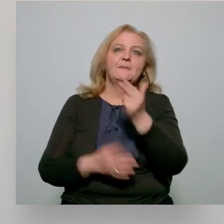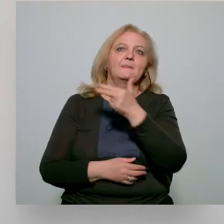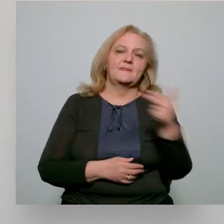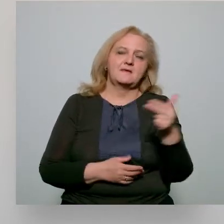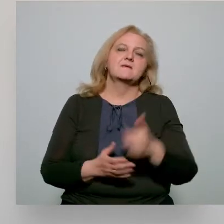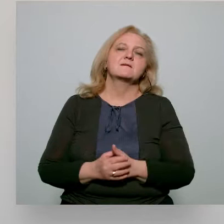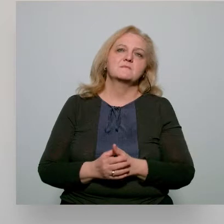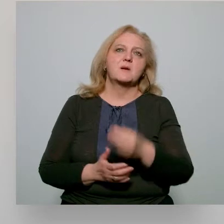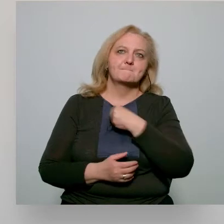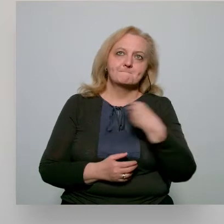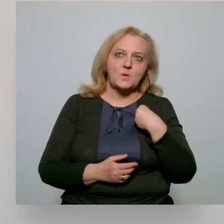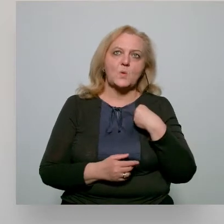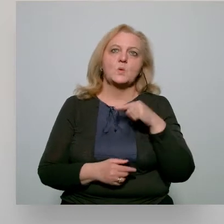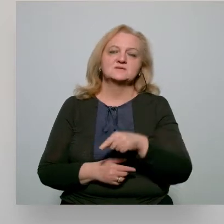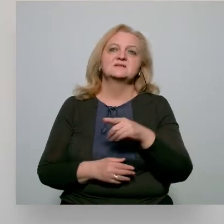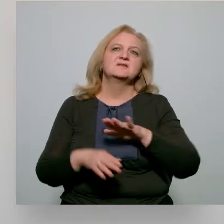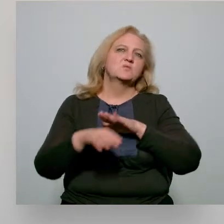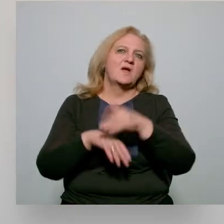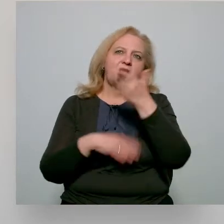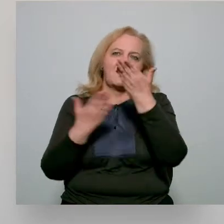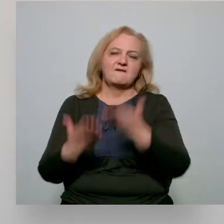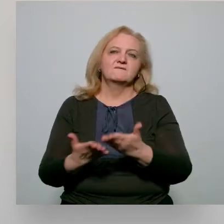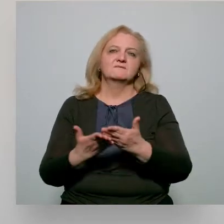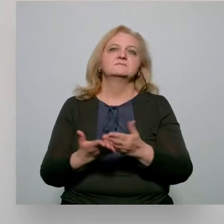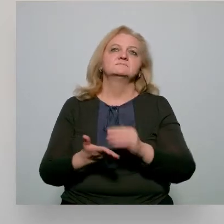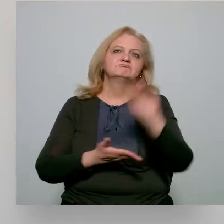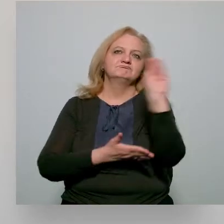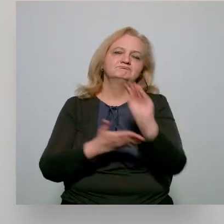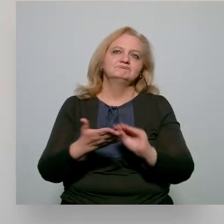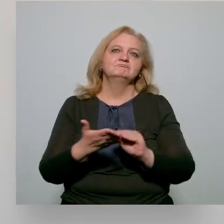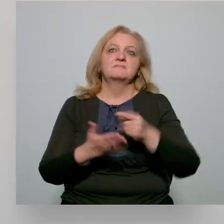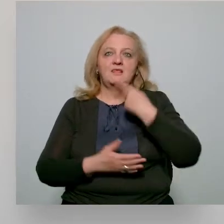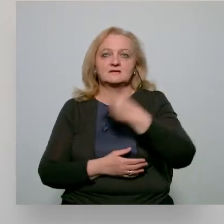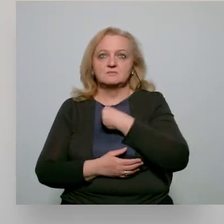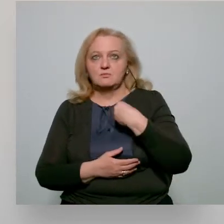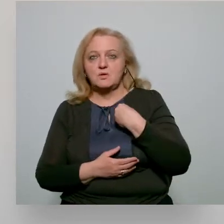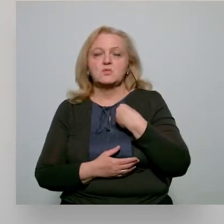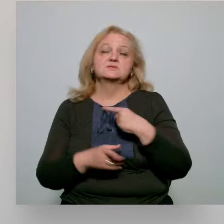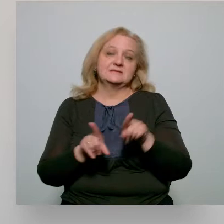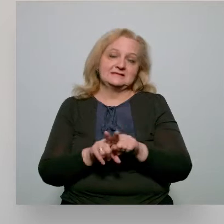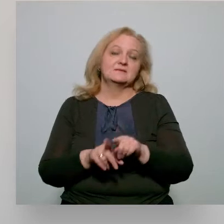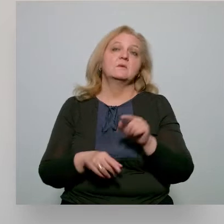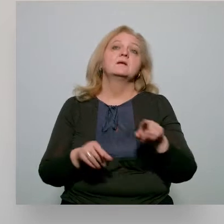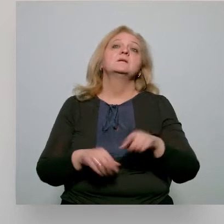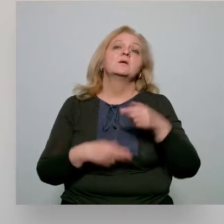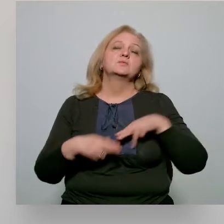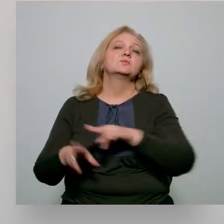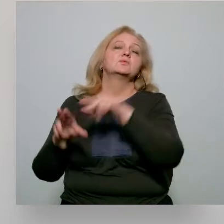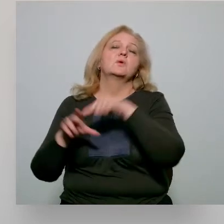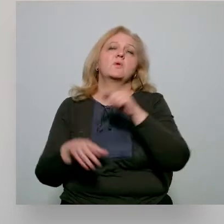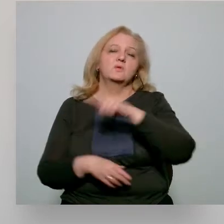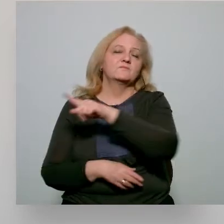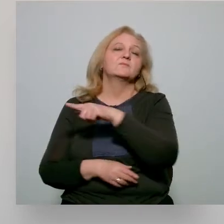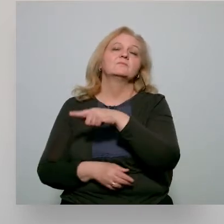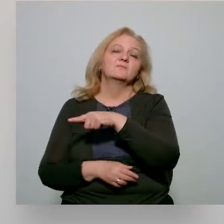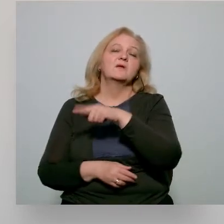tematykę polską i też jest znany z publikacji w języku polskim, obecnie związany z Uniwersytetem Europejskim